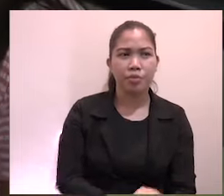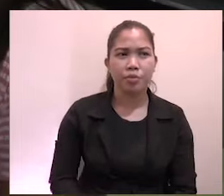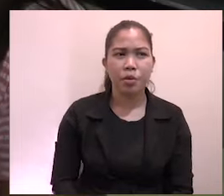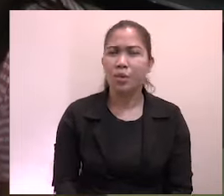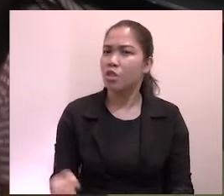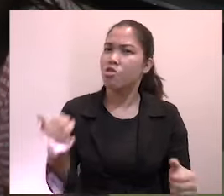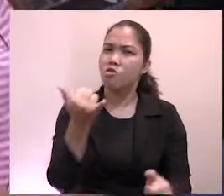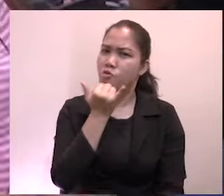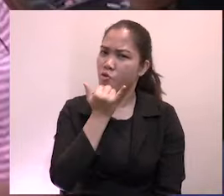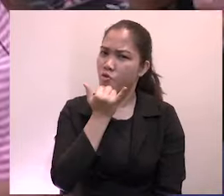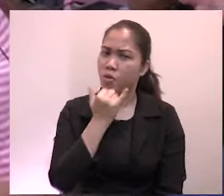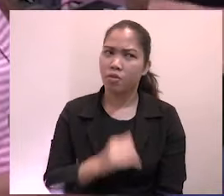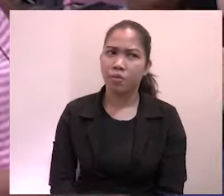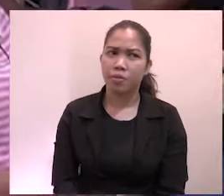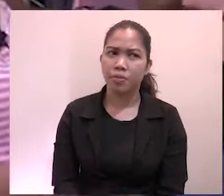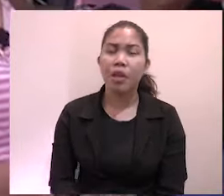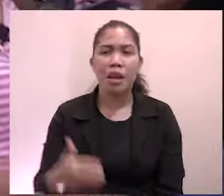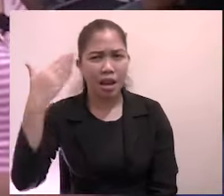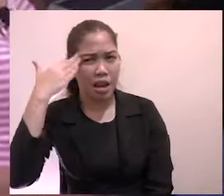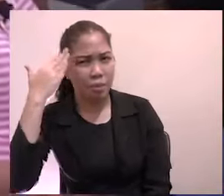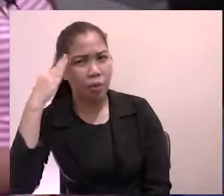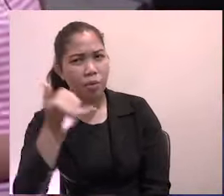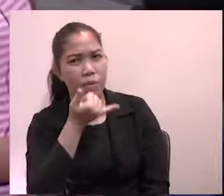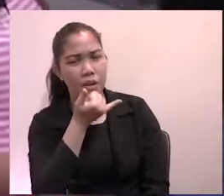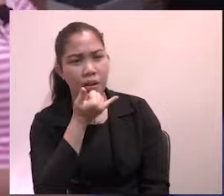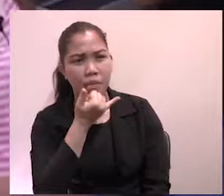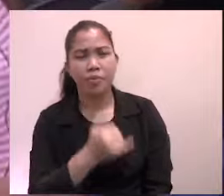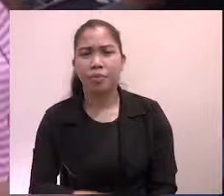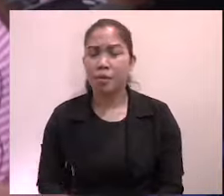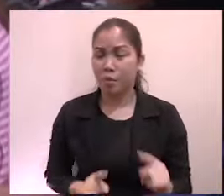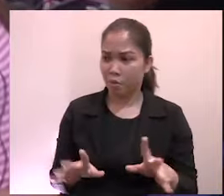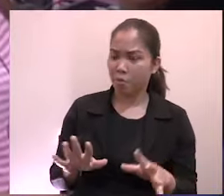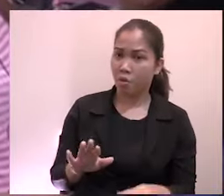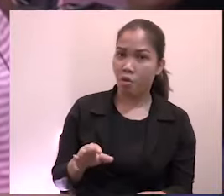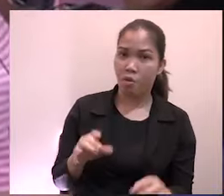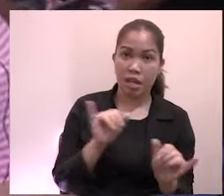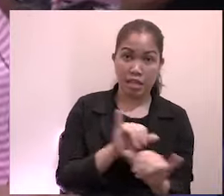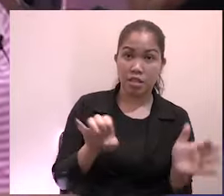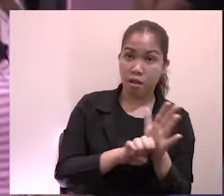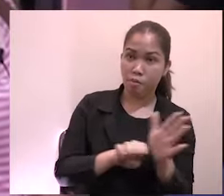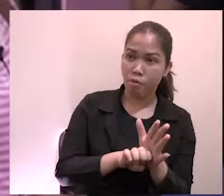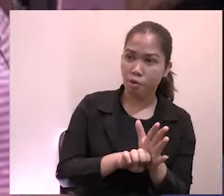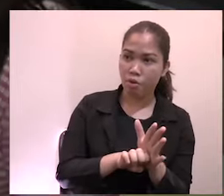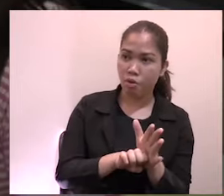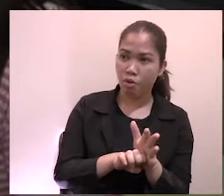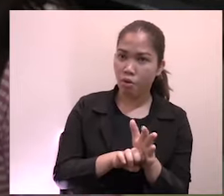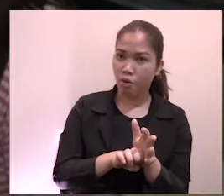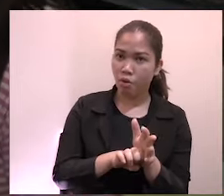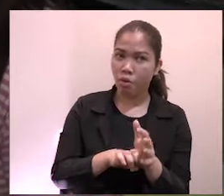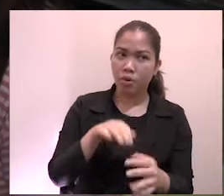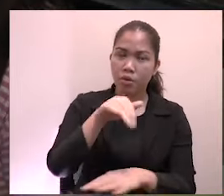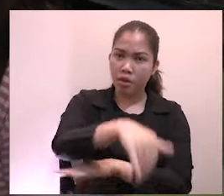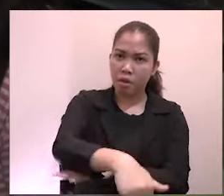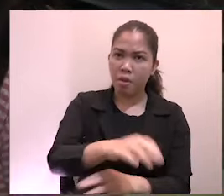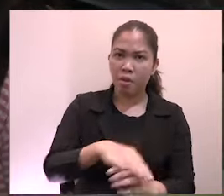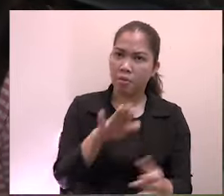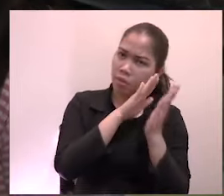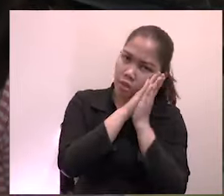is very wrong. Alam ko gagawin mo yan, ma'am, kung halimbawa sa gabi na, matutulog na kayo, or